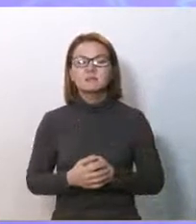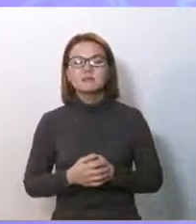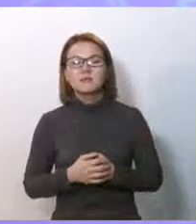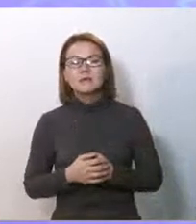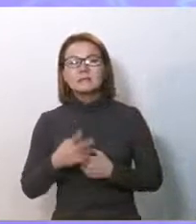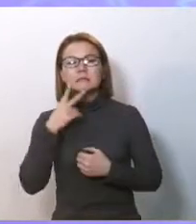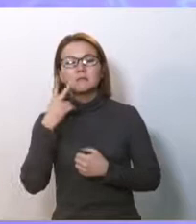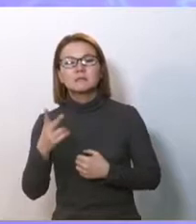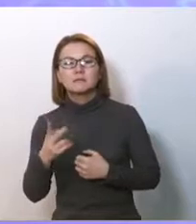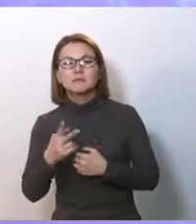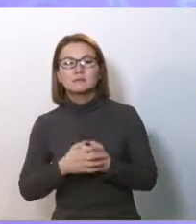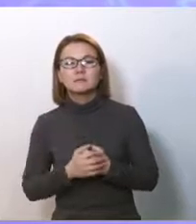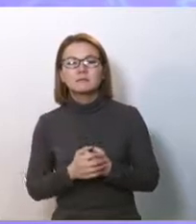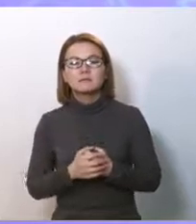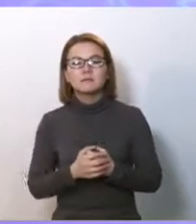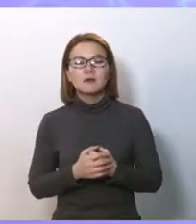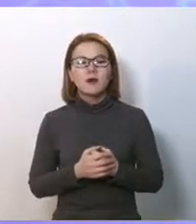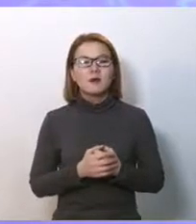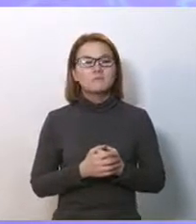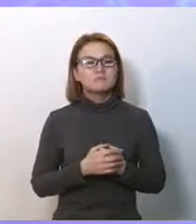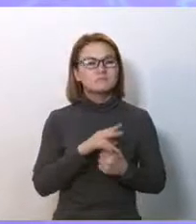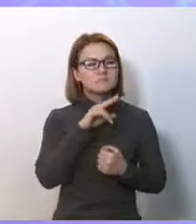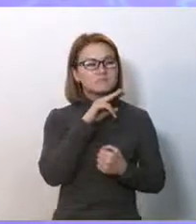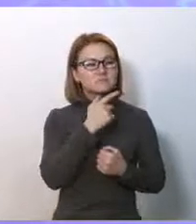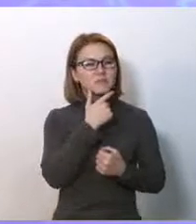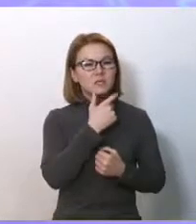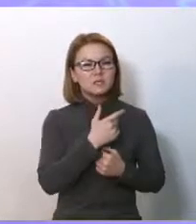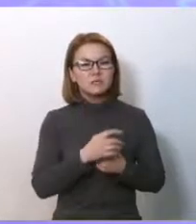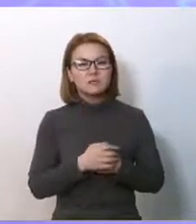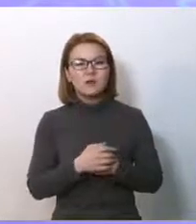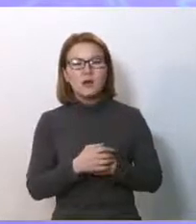ликовать, смотреть, глядеть,